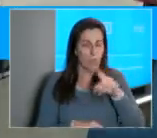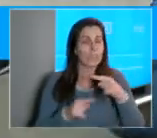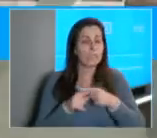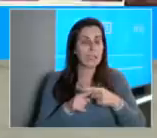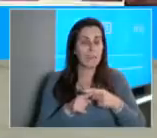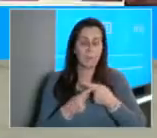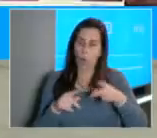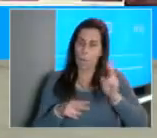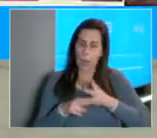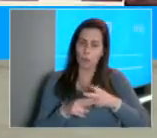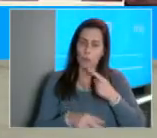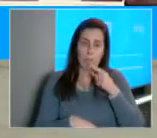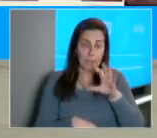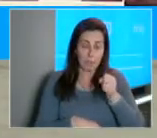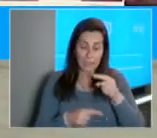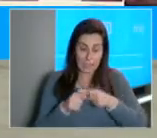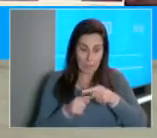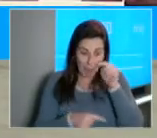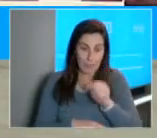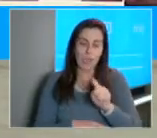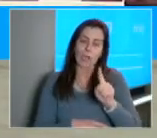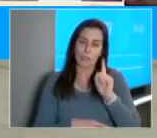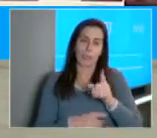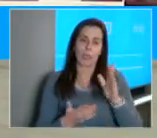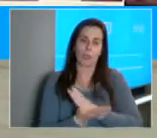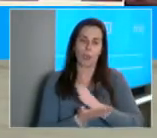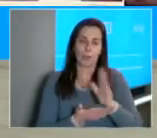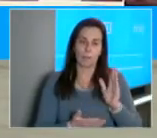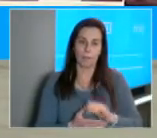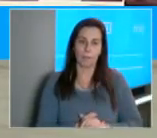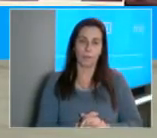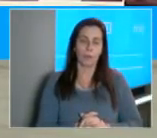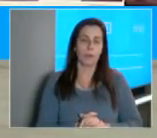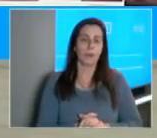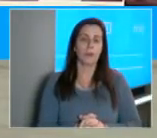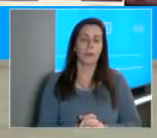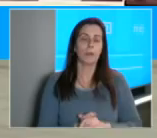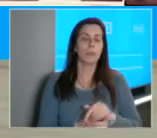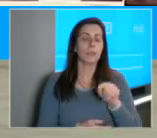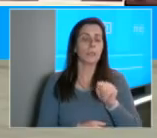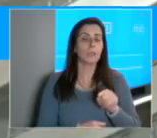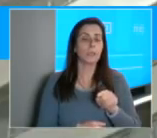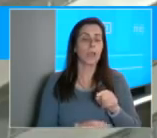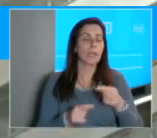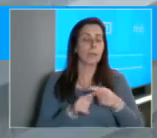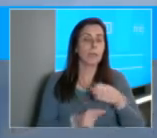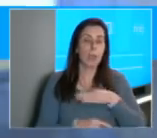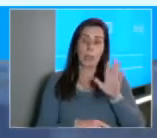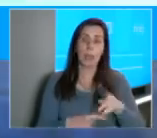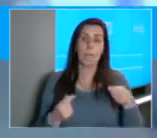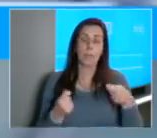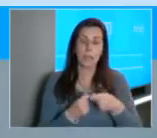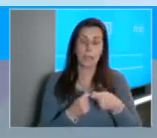סימנים בכל מיני מחלות שאנחנו אומרים, אם יש דגל אדום פה, אנחנו צריכים לנהוג בזהירות. במקרה שלנו מדובר על דגל אדום גם